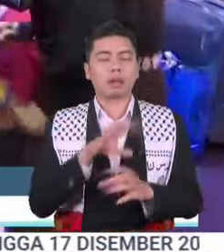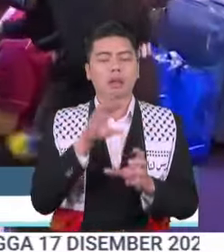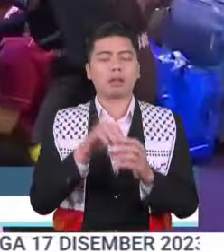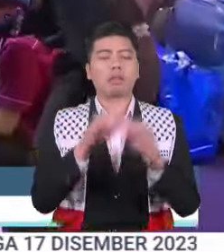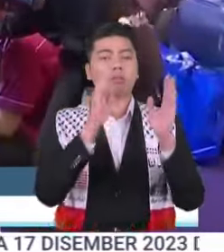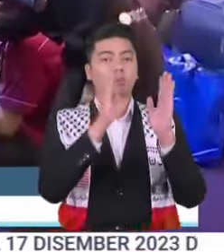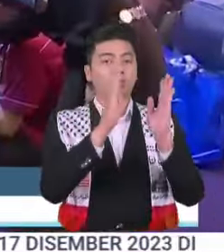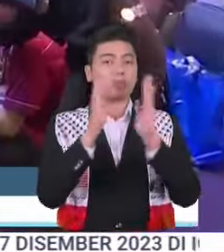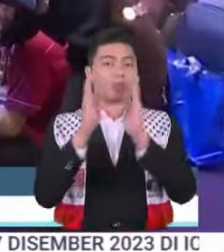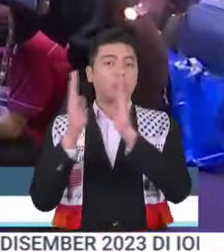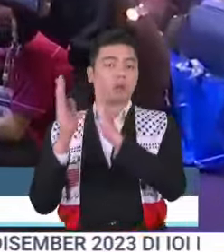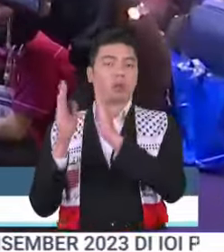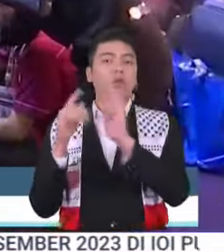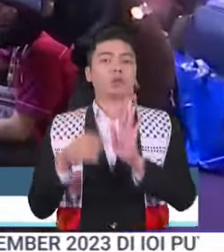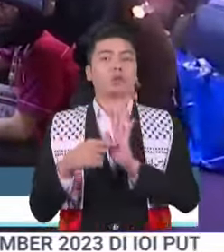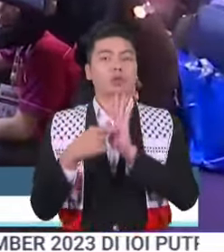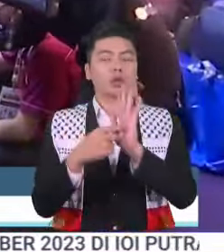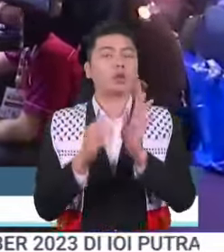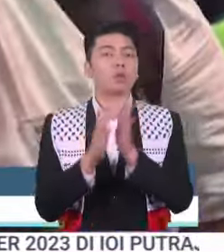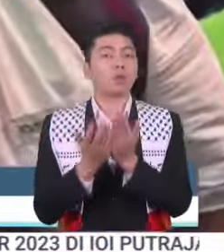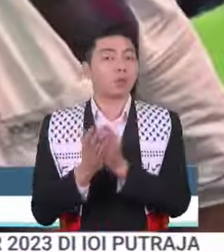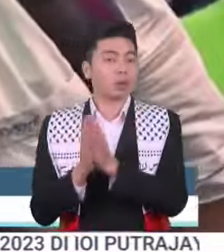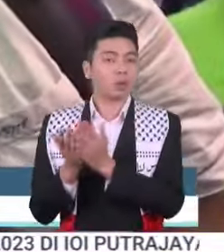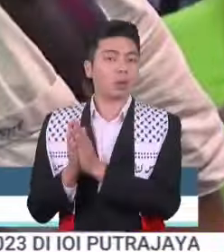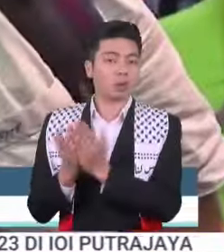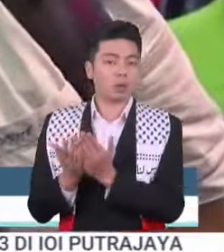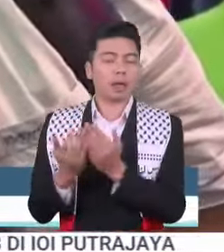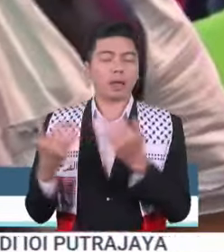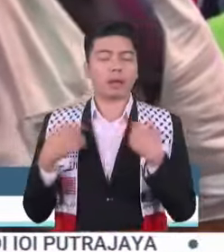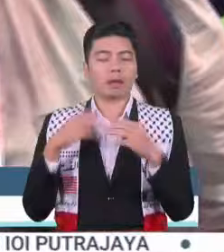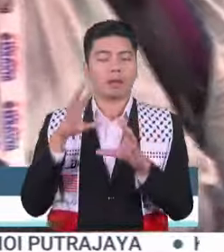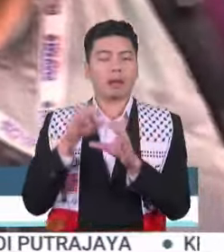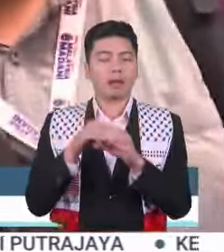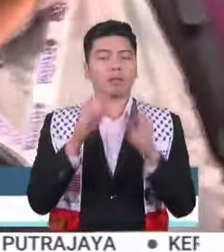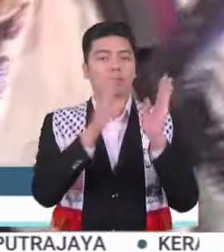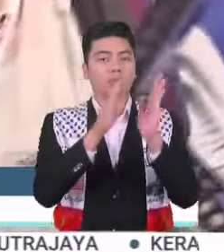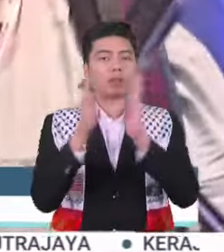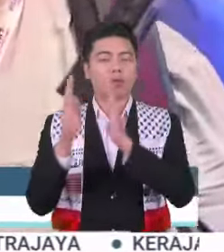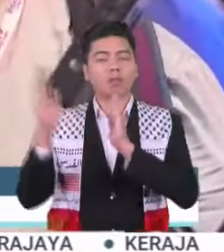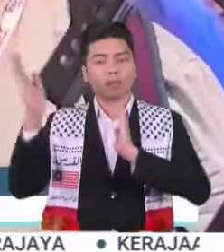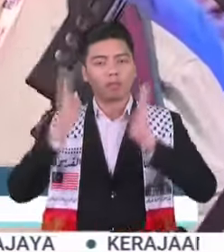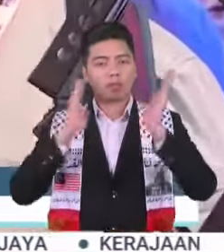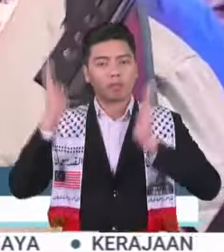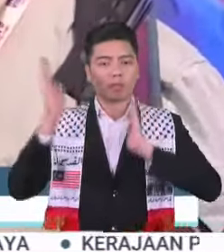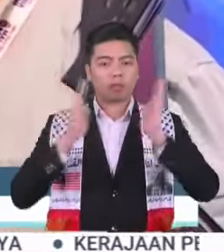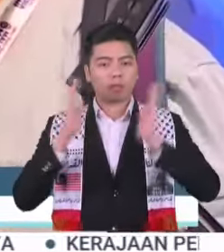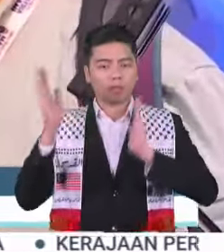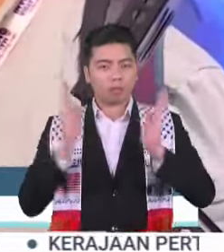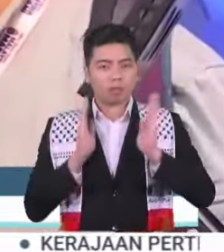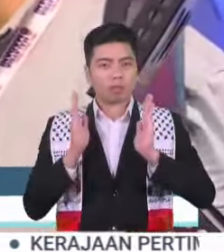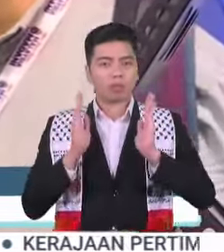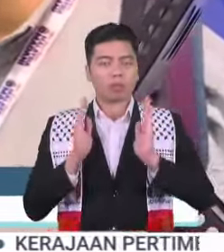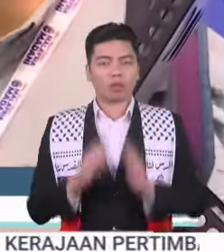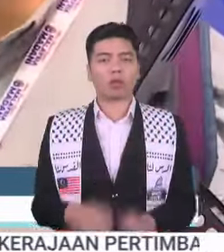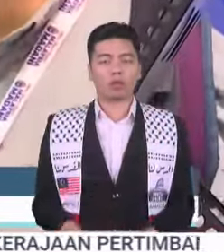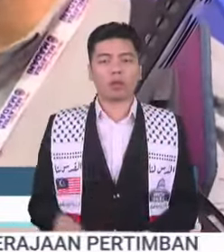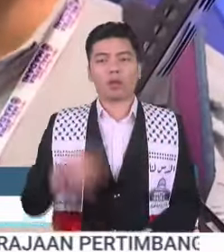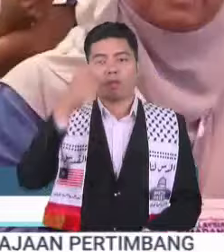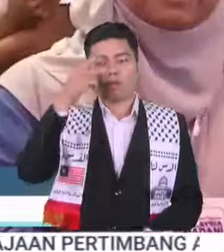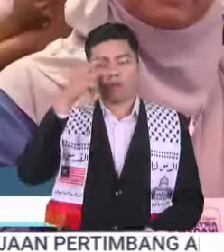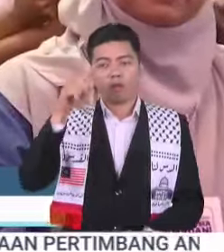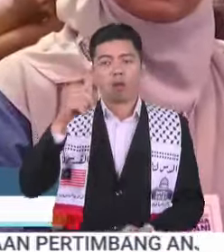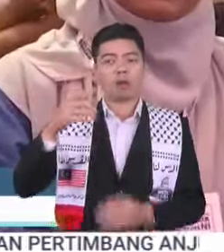mereka akan menunjukkan hasil buku-buku karya-karya yang ada dalam perpustakaan. Dari dalam bagi muzium, mereka akan membawa